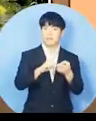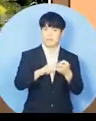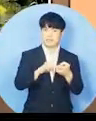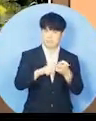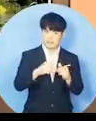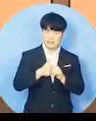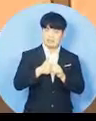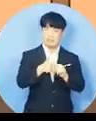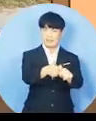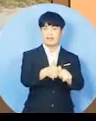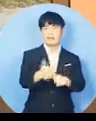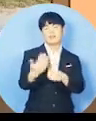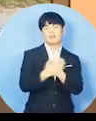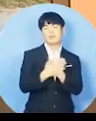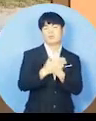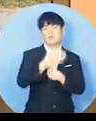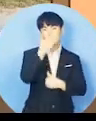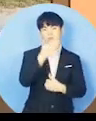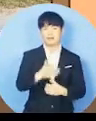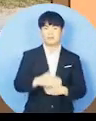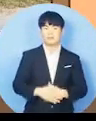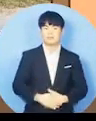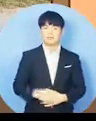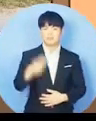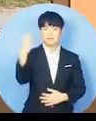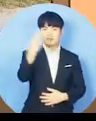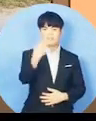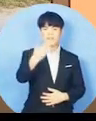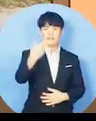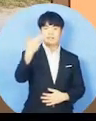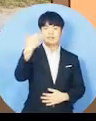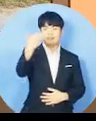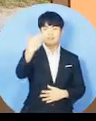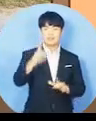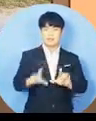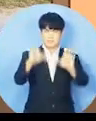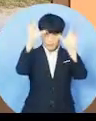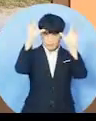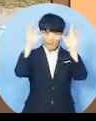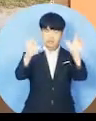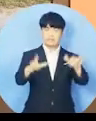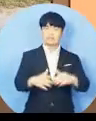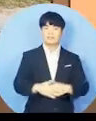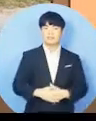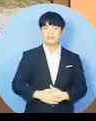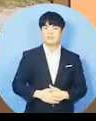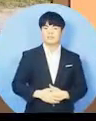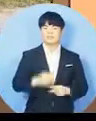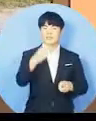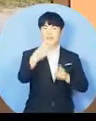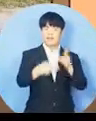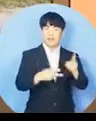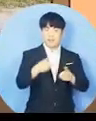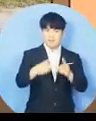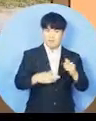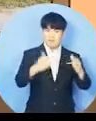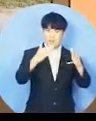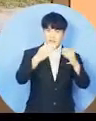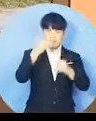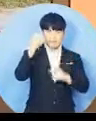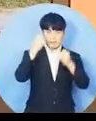있습니다. 천안시는 2018년 일반 농산어촌 개발사업 공모사업에 창조적 마을 만들기